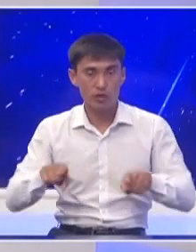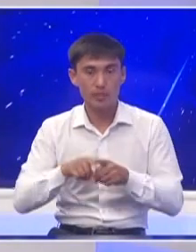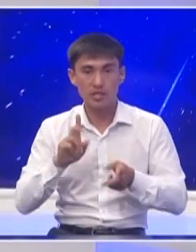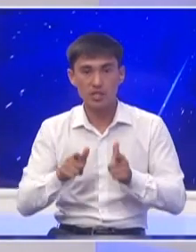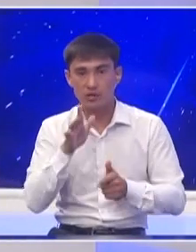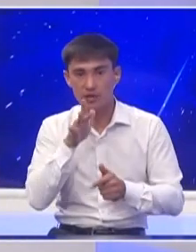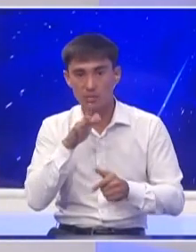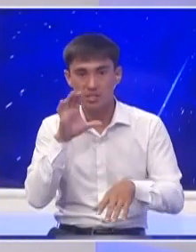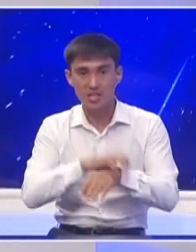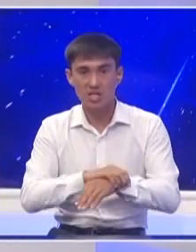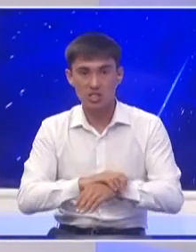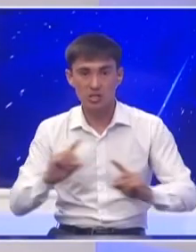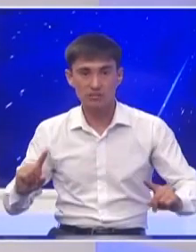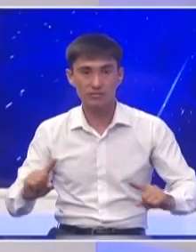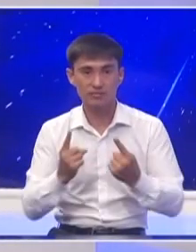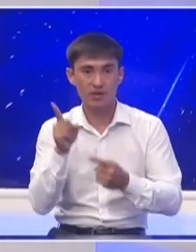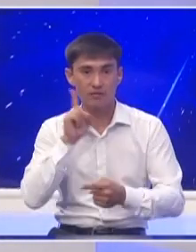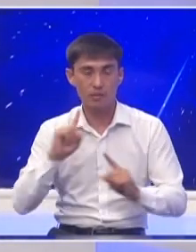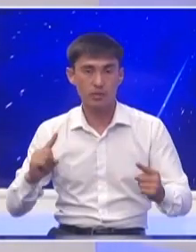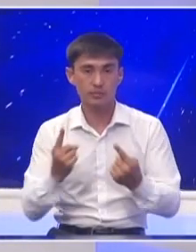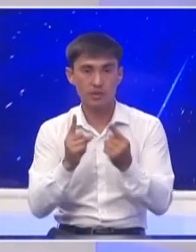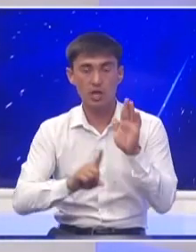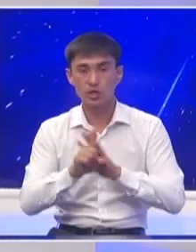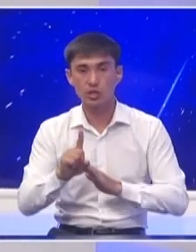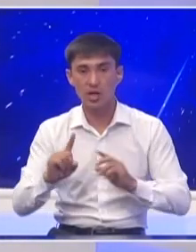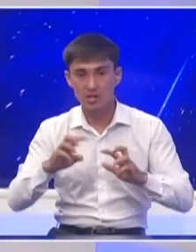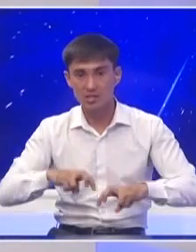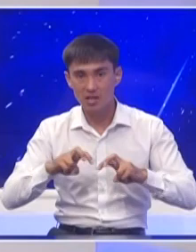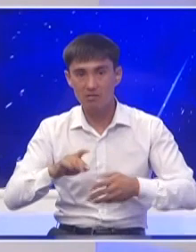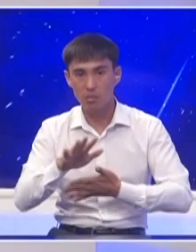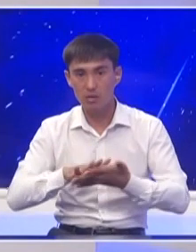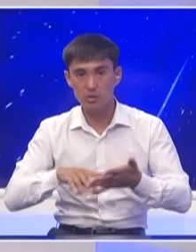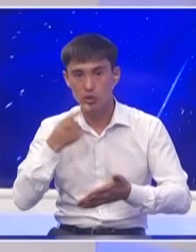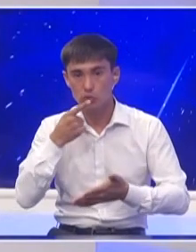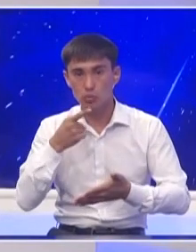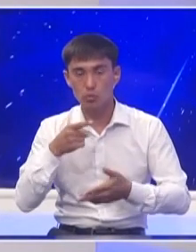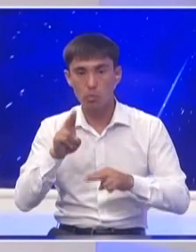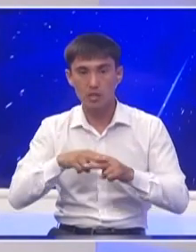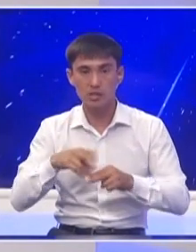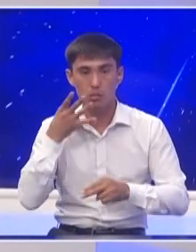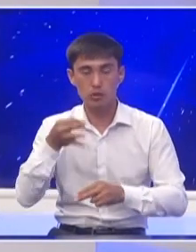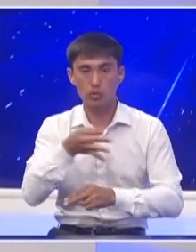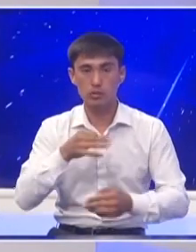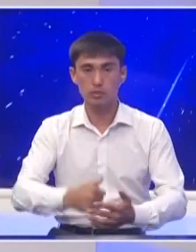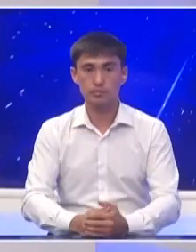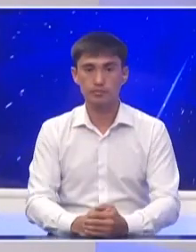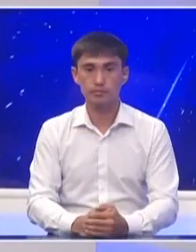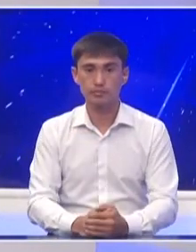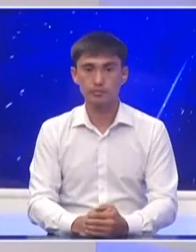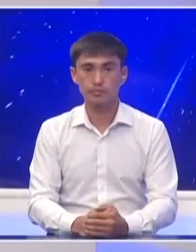время задержанные находятся в следственном изоляторе. Начато расследование, прокомментировали ситуацию в департаменте полиции Алматинской области.